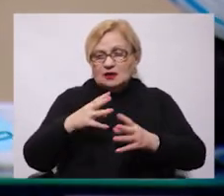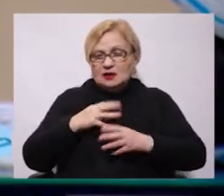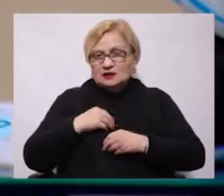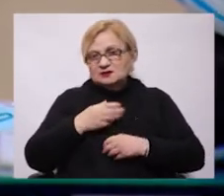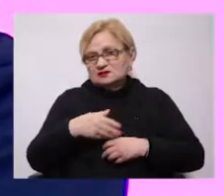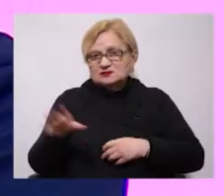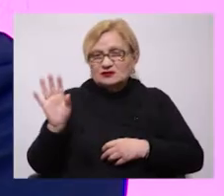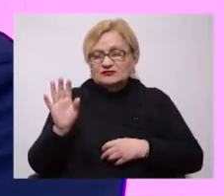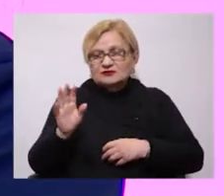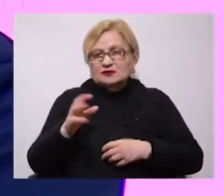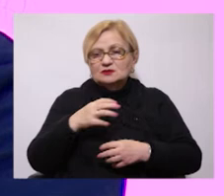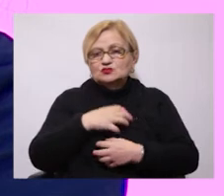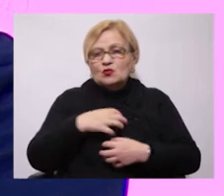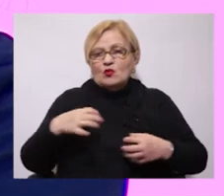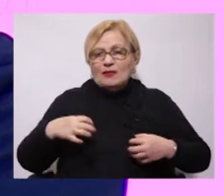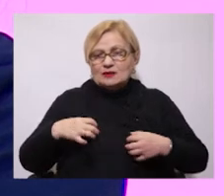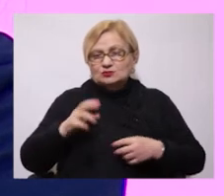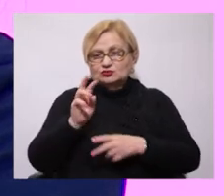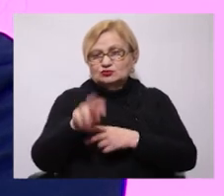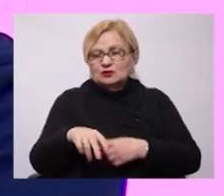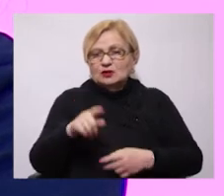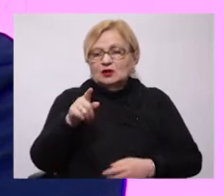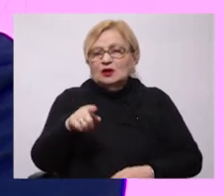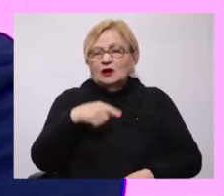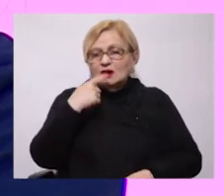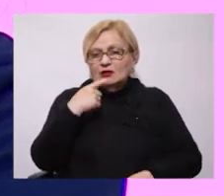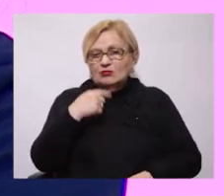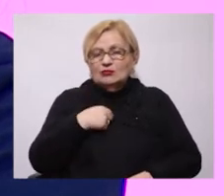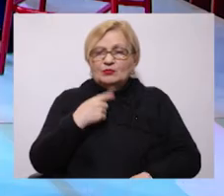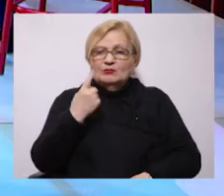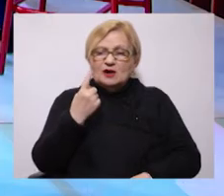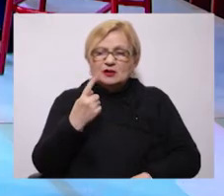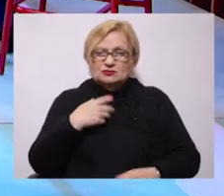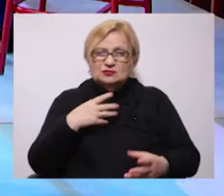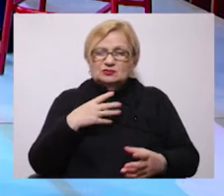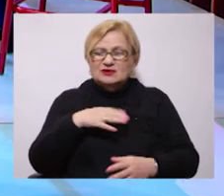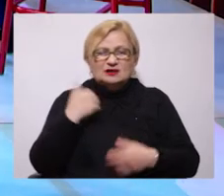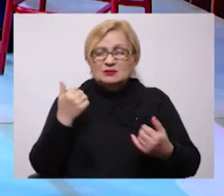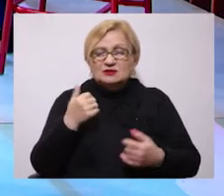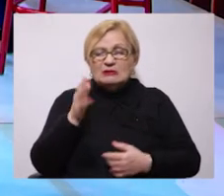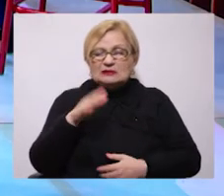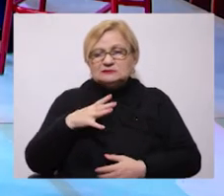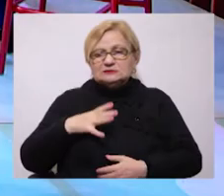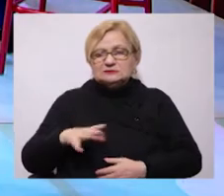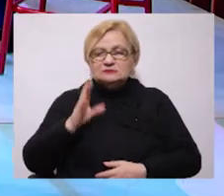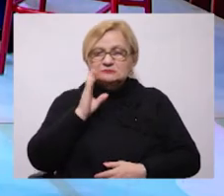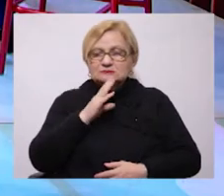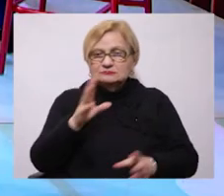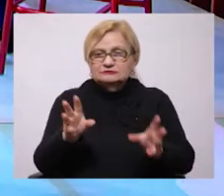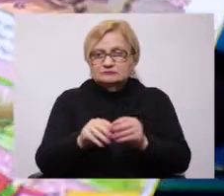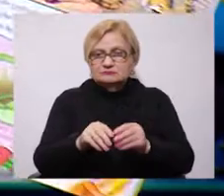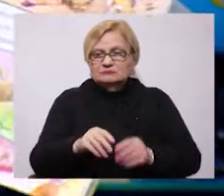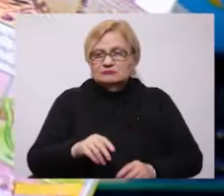წასულიყო ზოოპარკში. დეიზის დიდად წასვლა არ უნდოდა მარტორქასთან თამაში ერჩივნა, მაგრამ რა ექნა, სხვა გზა არ ქონდა.